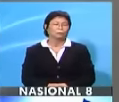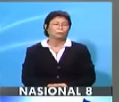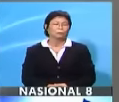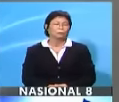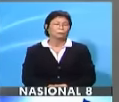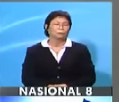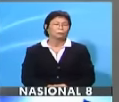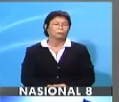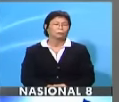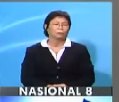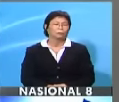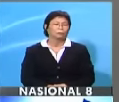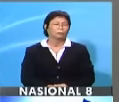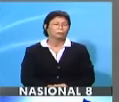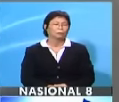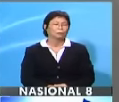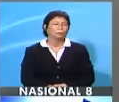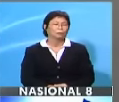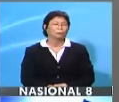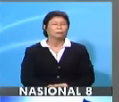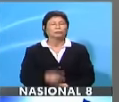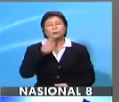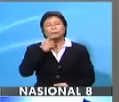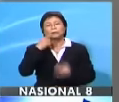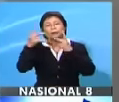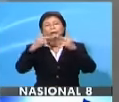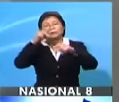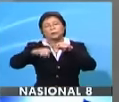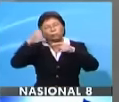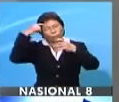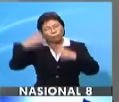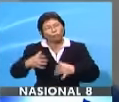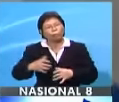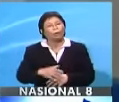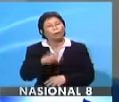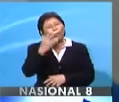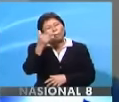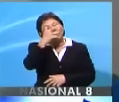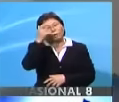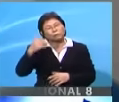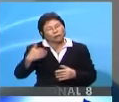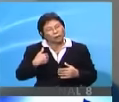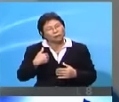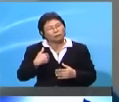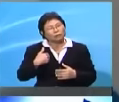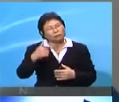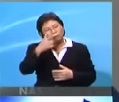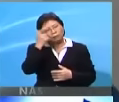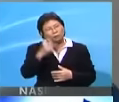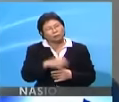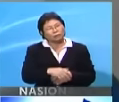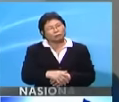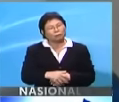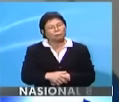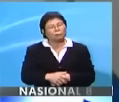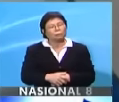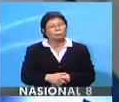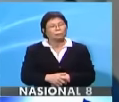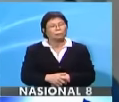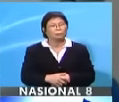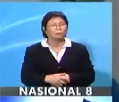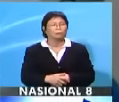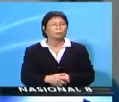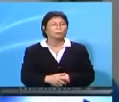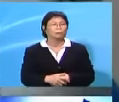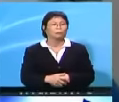Dia kata tak boleh lah, kita tak boleh buat keputusan. Sebab kita apa? Ada pejabat khamar kan. Kalau depan